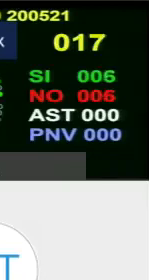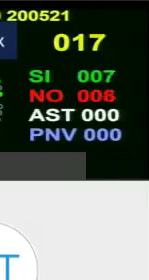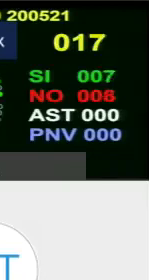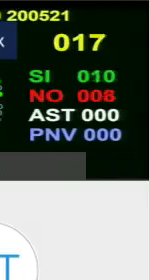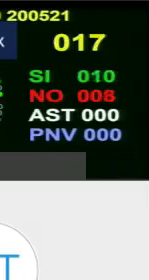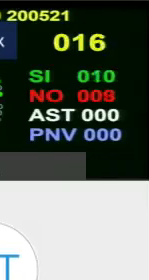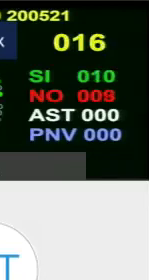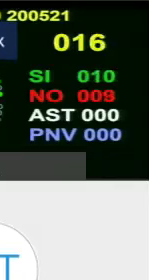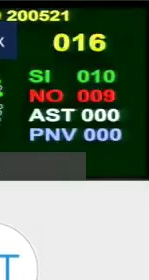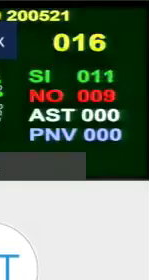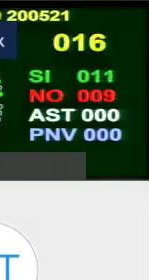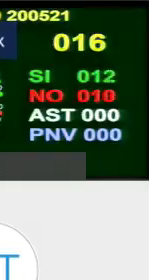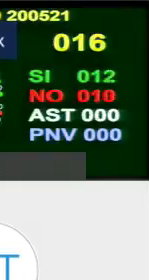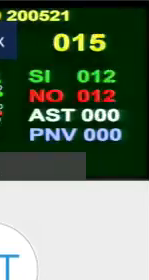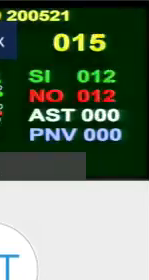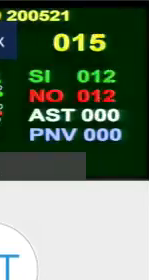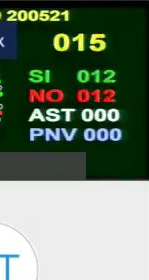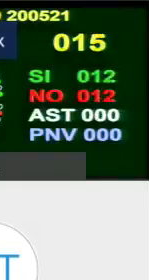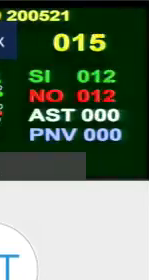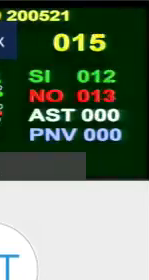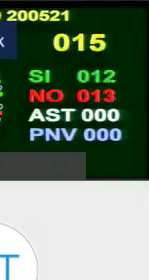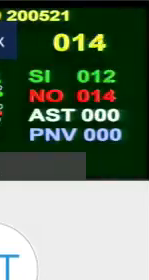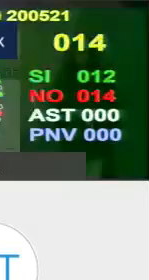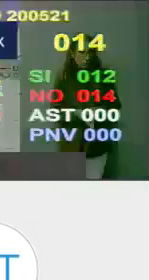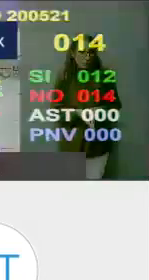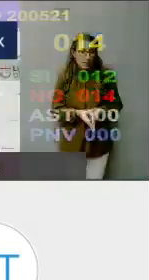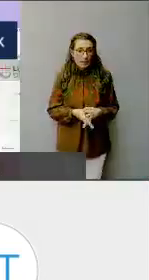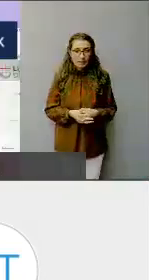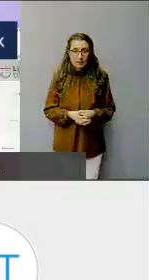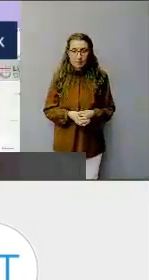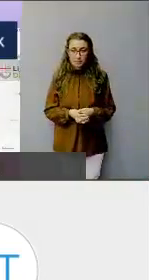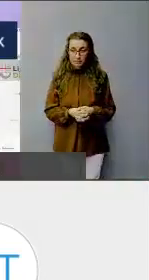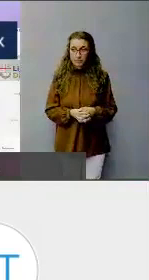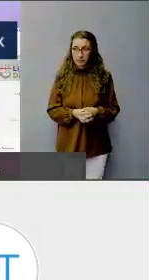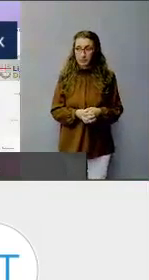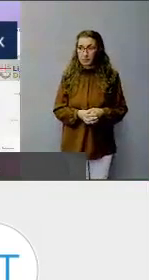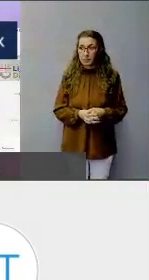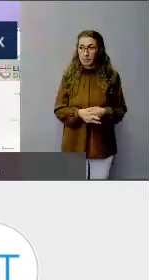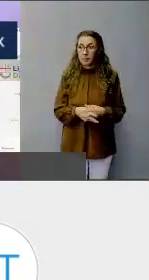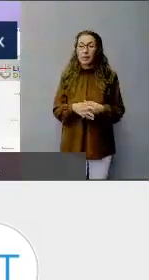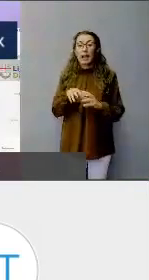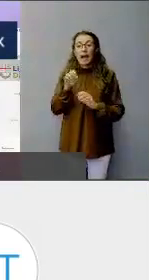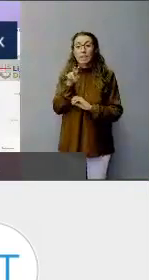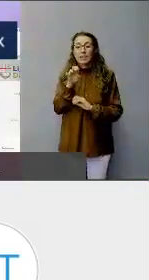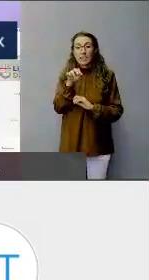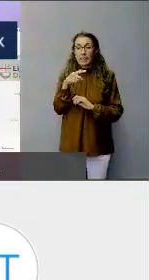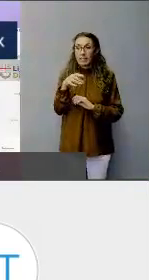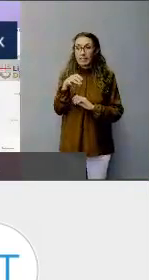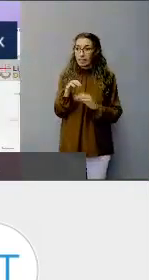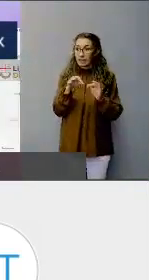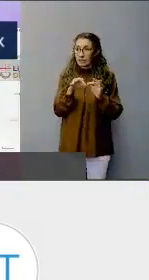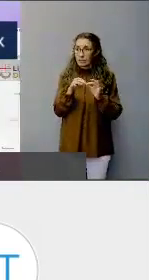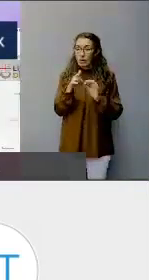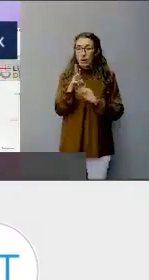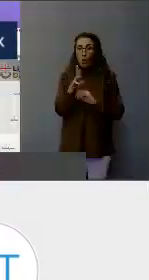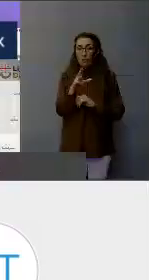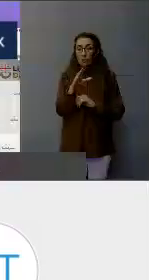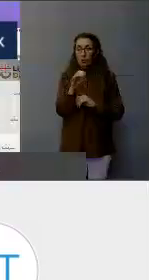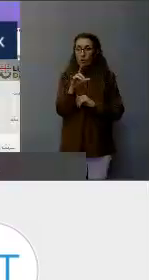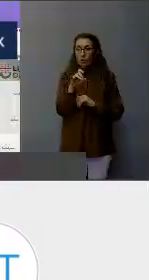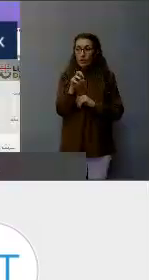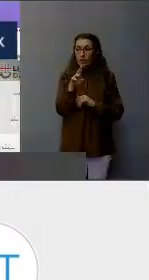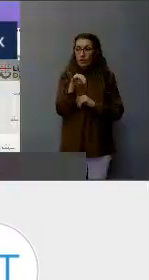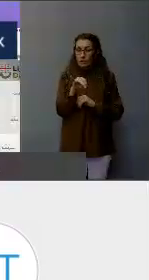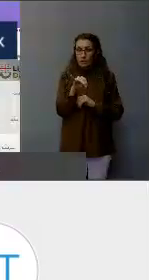da remoto sul numero 2 correvo le riniti grazie consigliera veniente consigliera bruccoleri